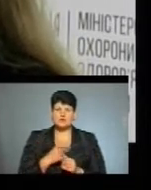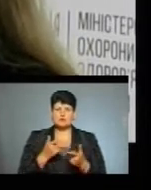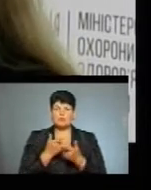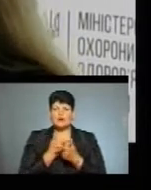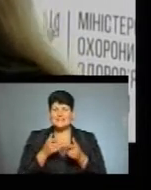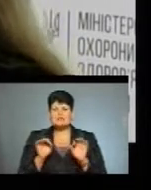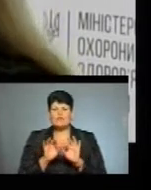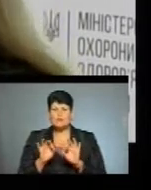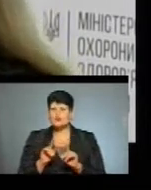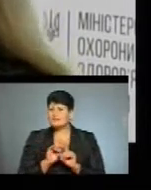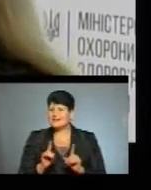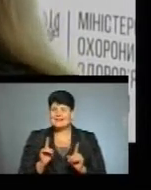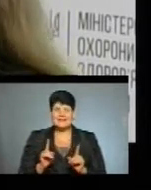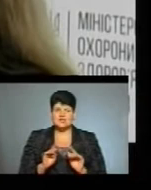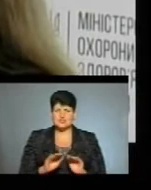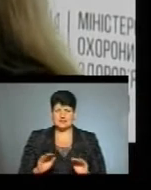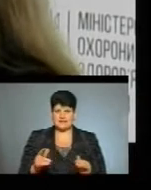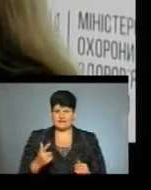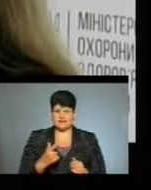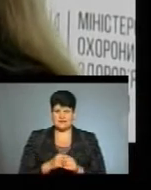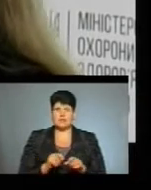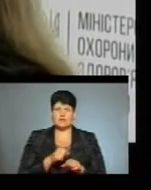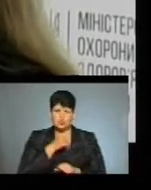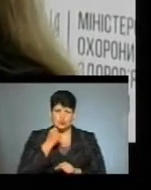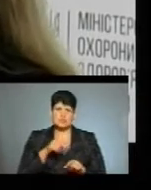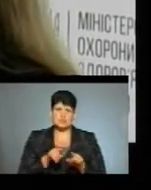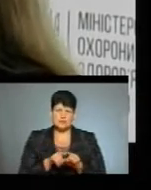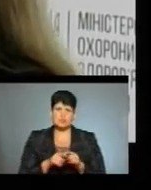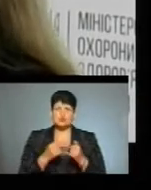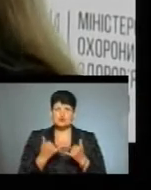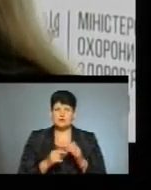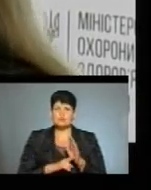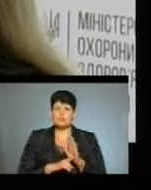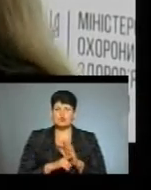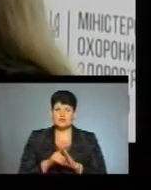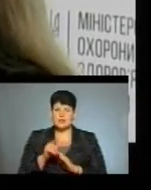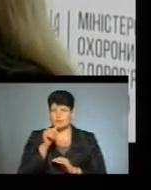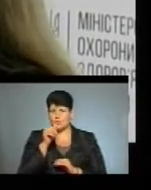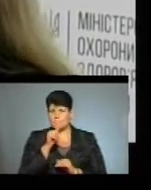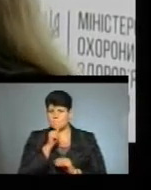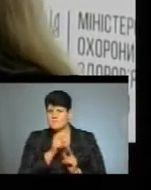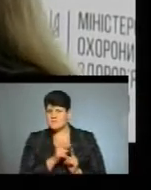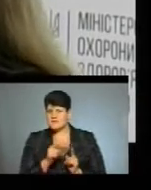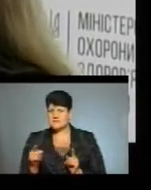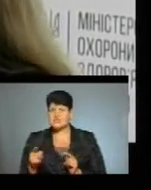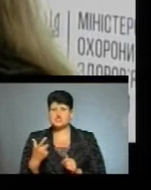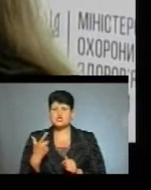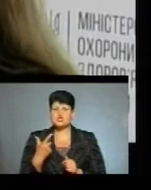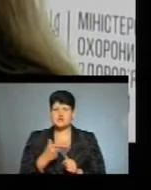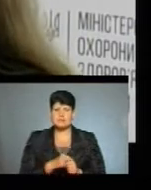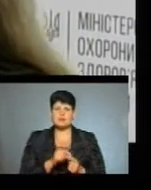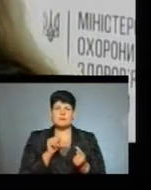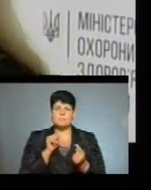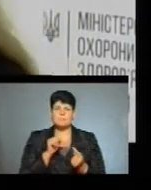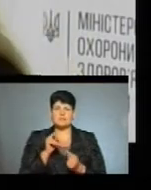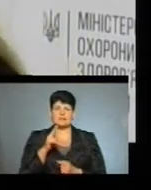інформувати, що не лише діти вакцинуються, а також і дорослі. І від сьогодні починаємо місяць щеплень проти